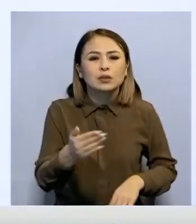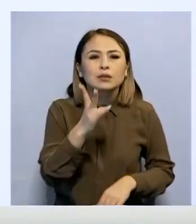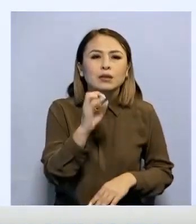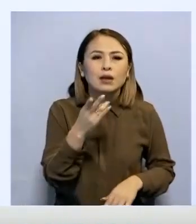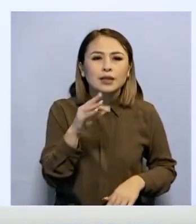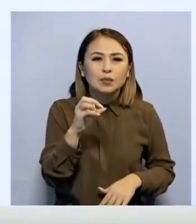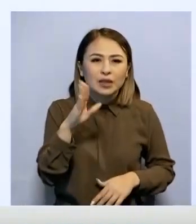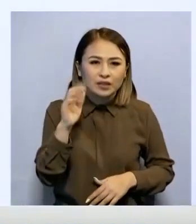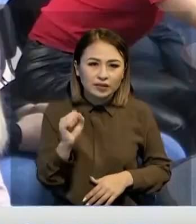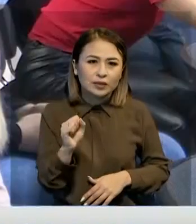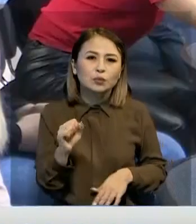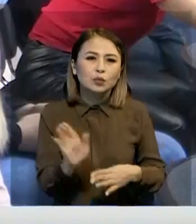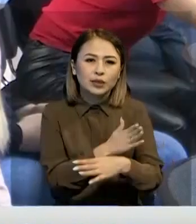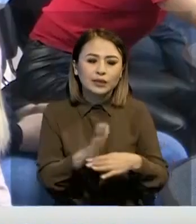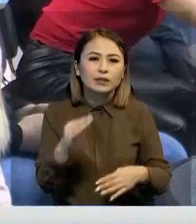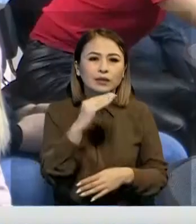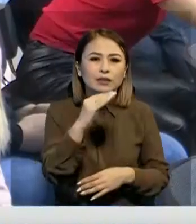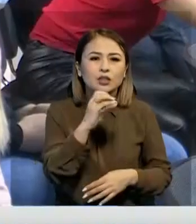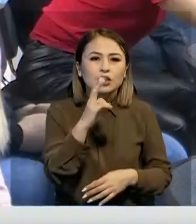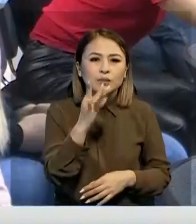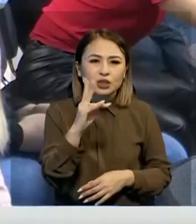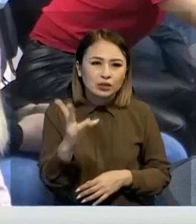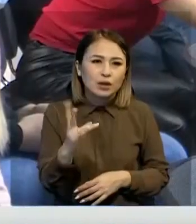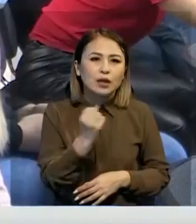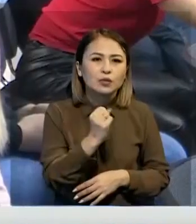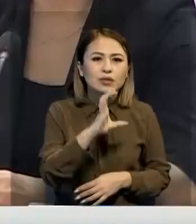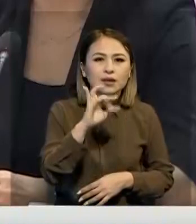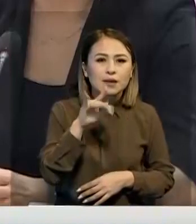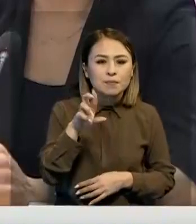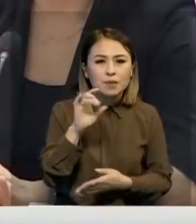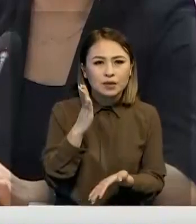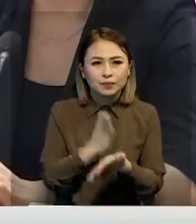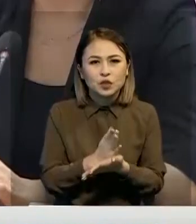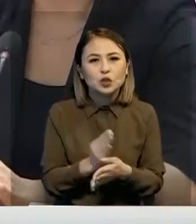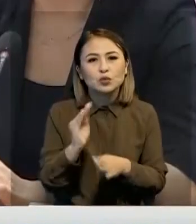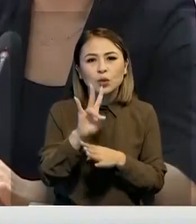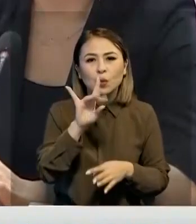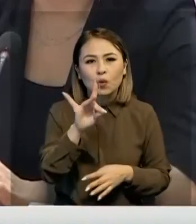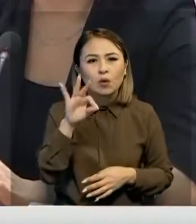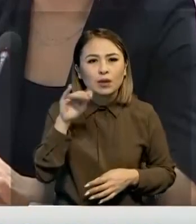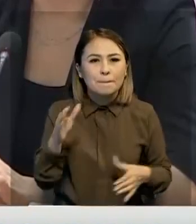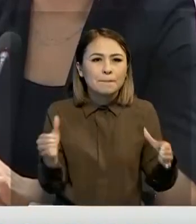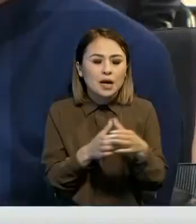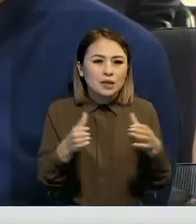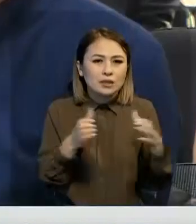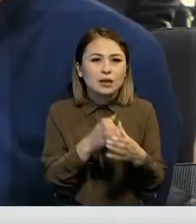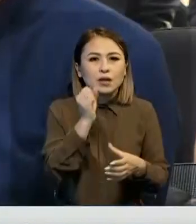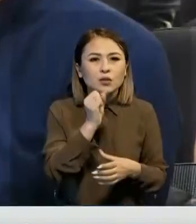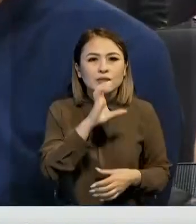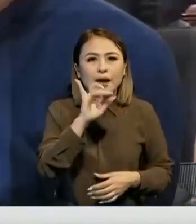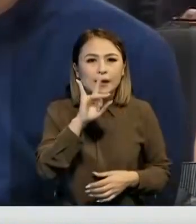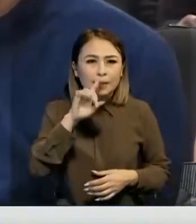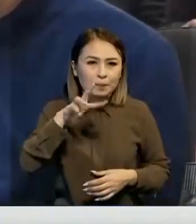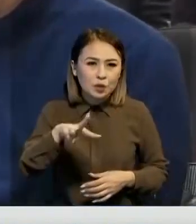олардың қатарында Наталья Дементьевадан бөлек Еділ Жаңбыршын және Айдос Сарым бар. Үшеуден Нұр Отан партиясының өкілі